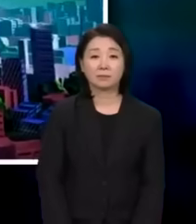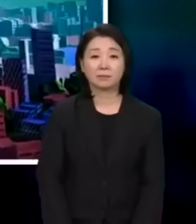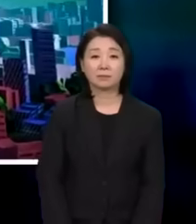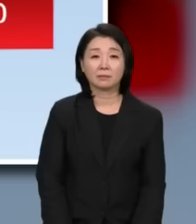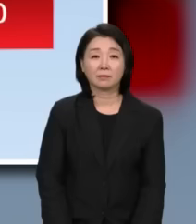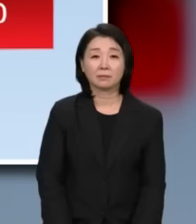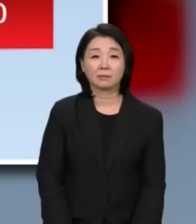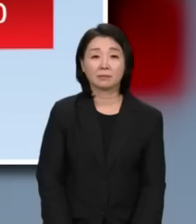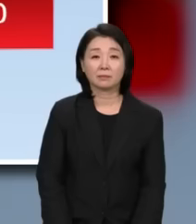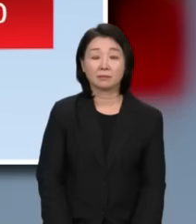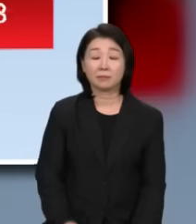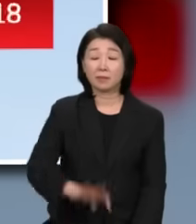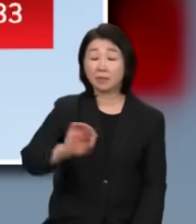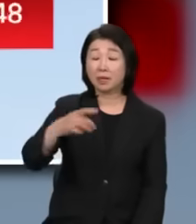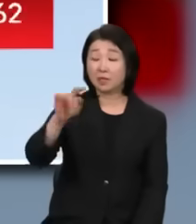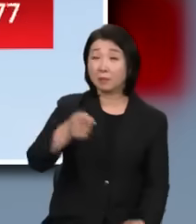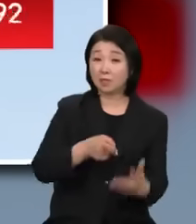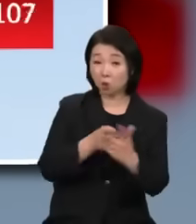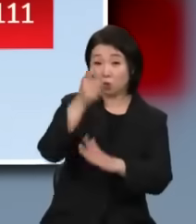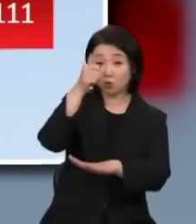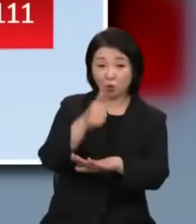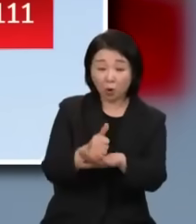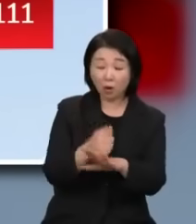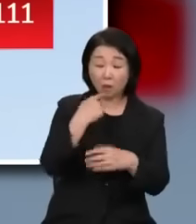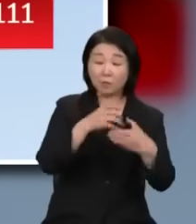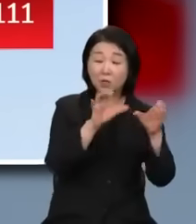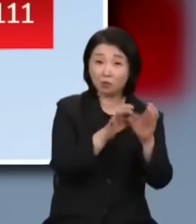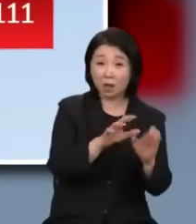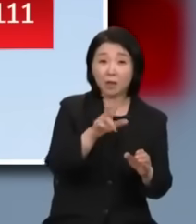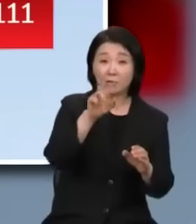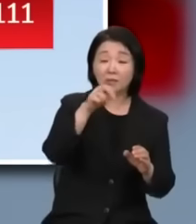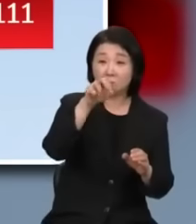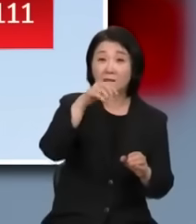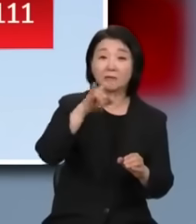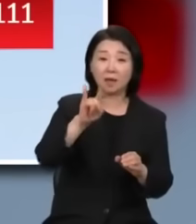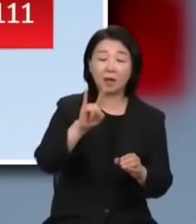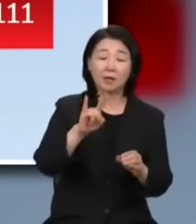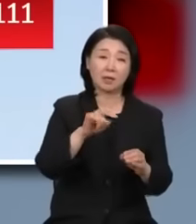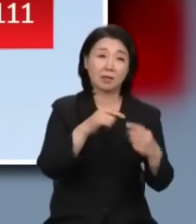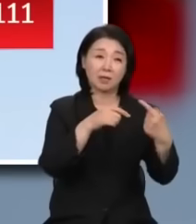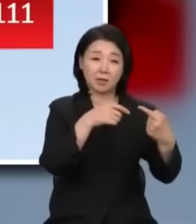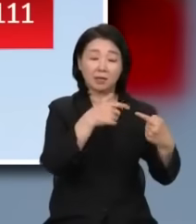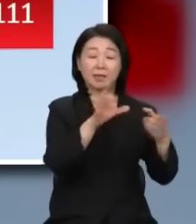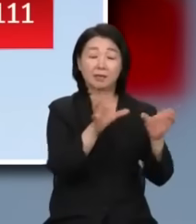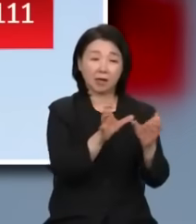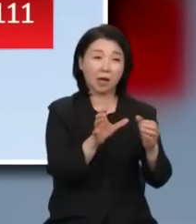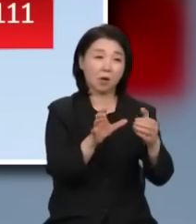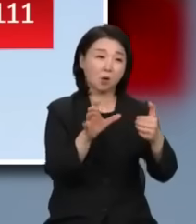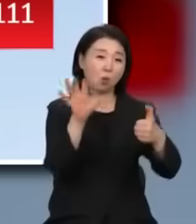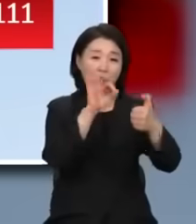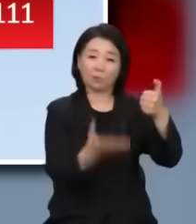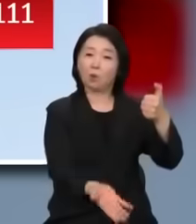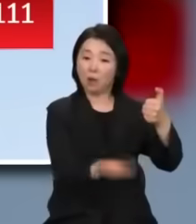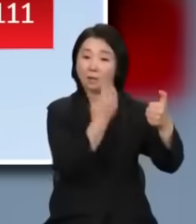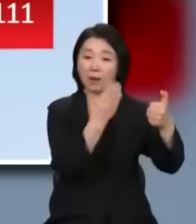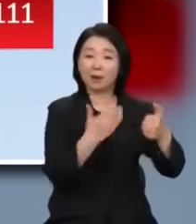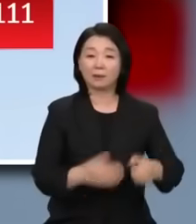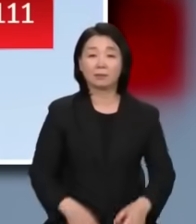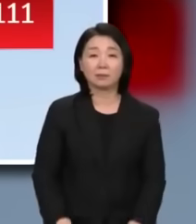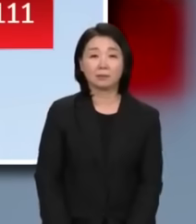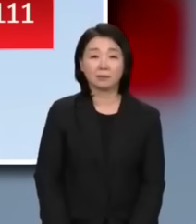기자입니다 JTBC 예측조사 결과 민주당이 22대 국회에서도 제당 의을 것